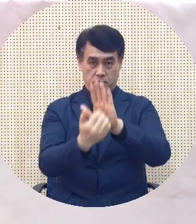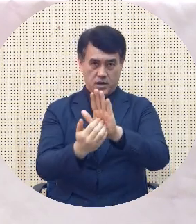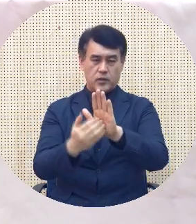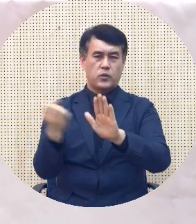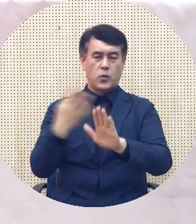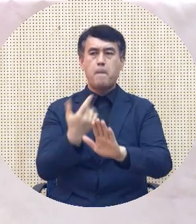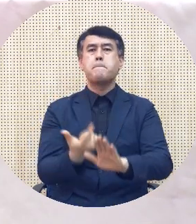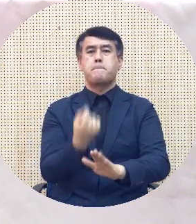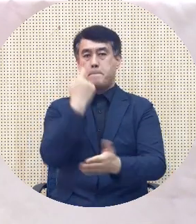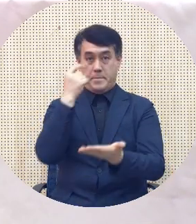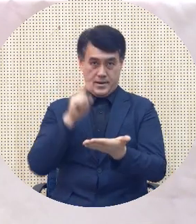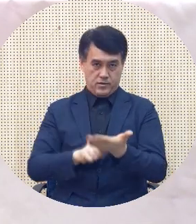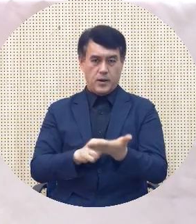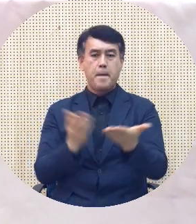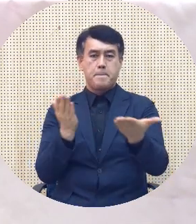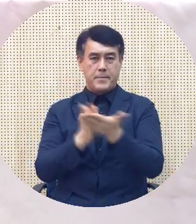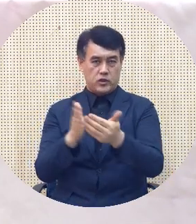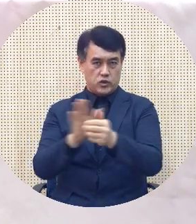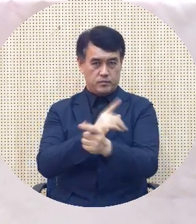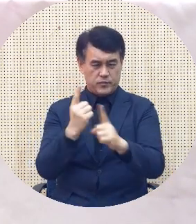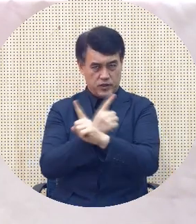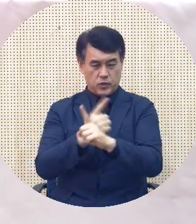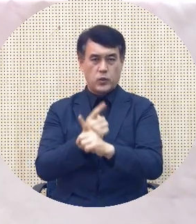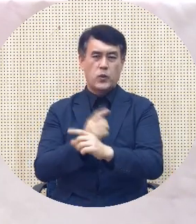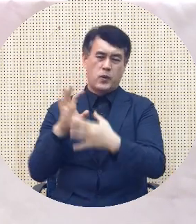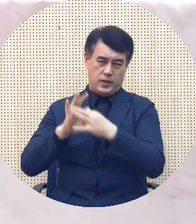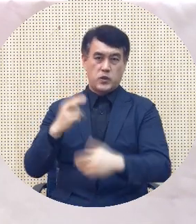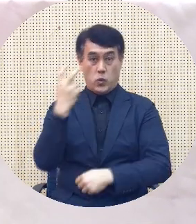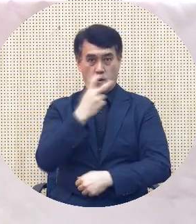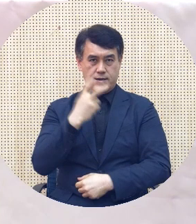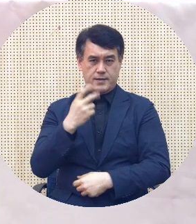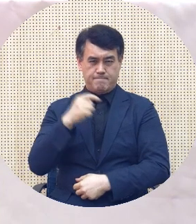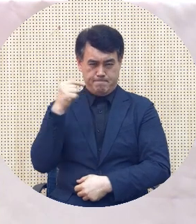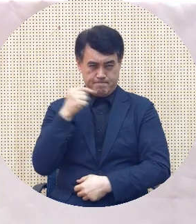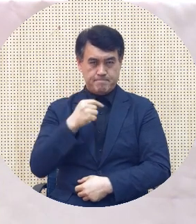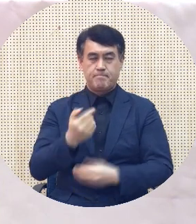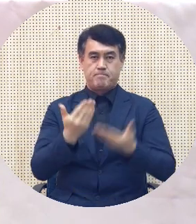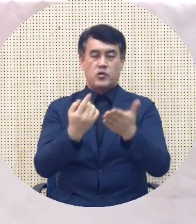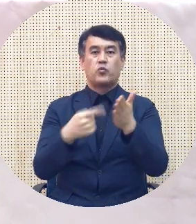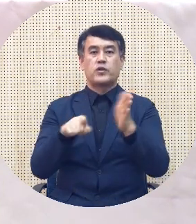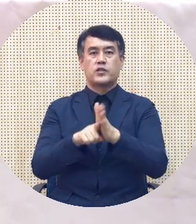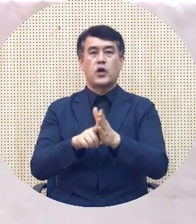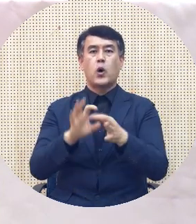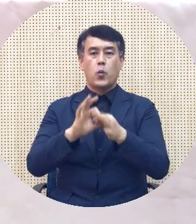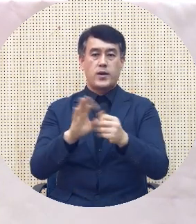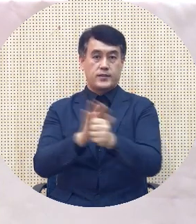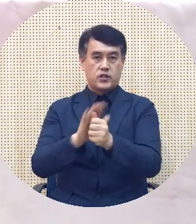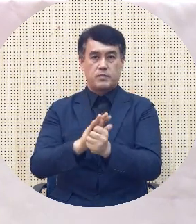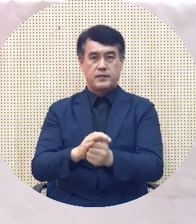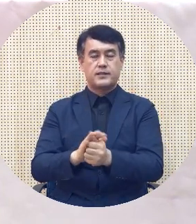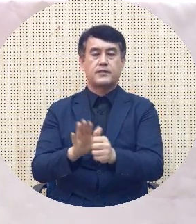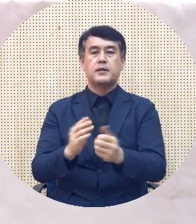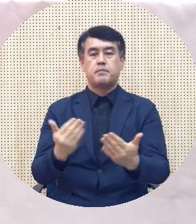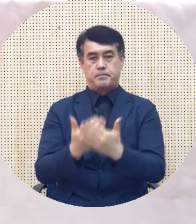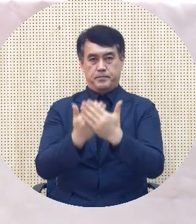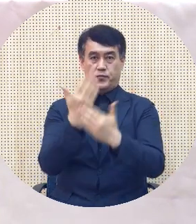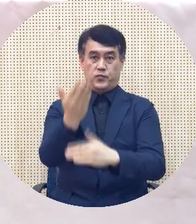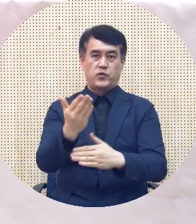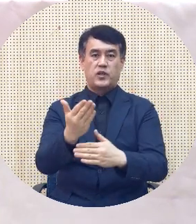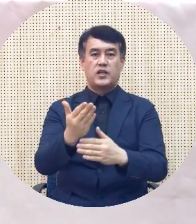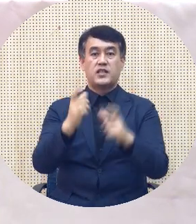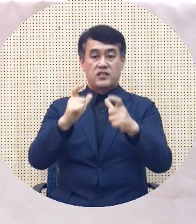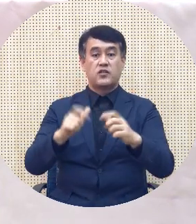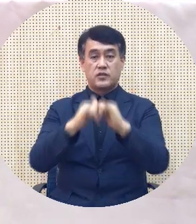조기 발견, 맞춤형 치료 및 지속적 관리가 빈틈없이 이루어질 수 있도록 관련 서비스를 개선하고 정신질환자의